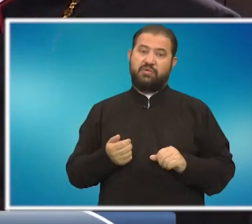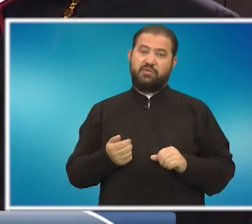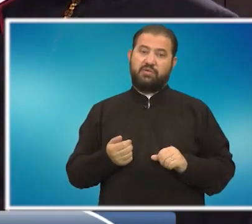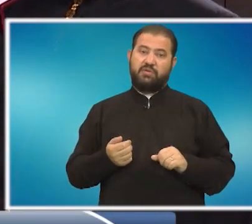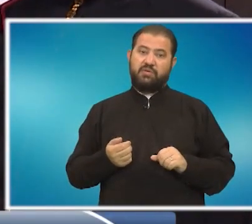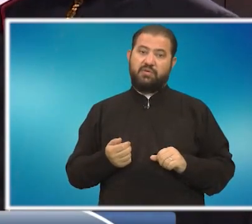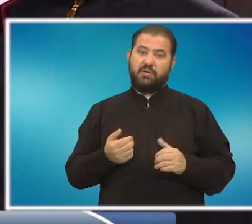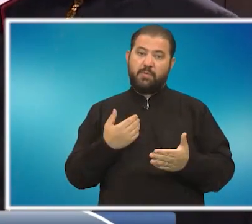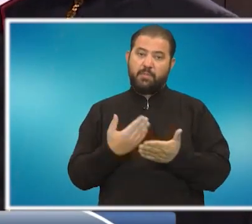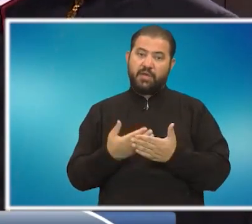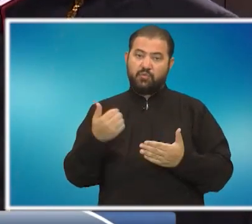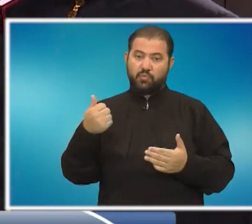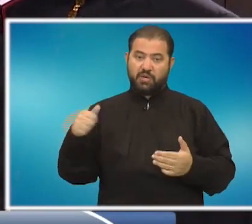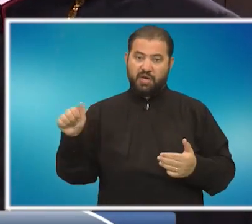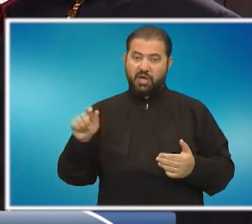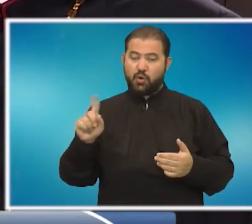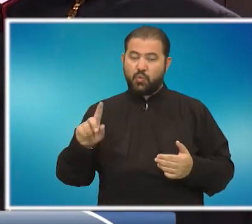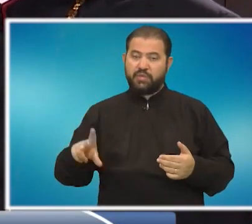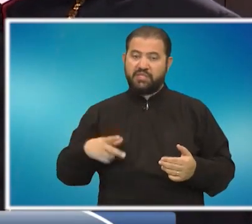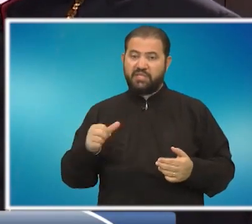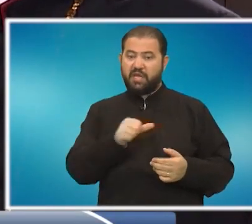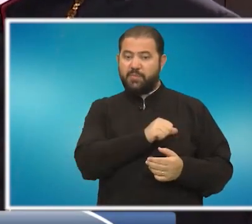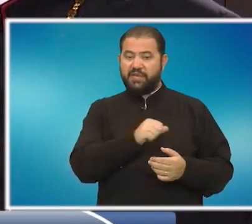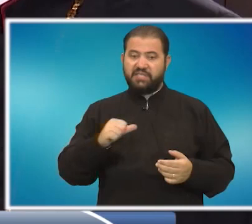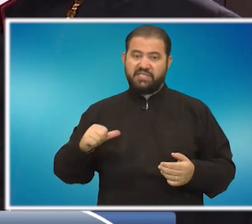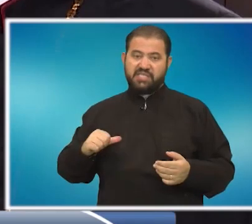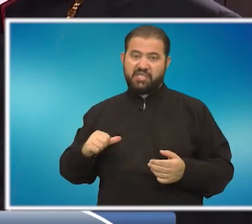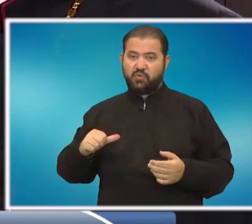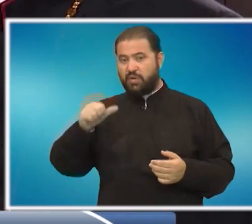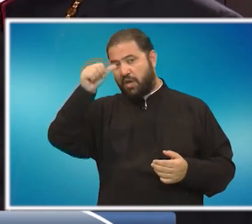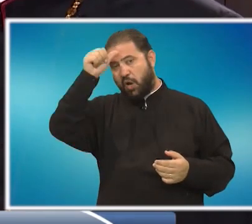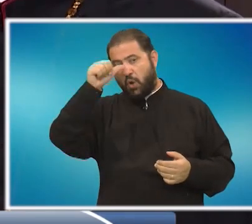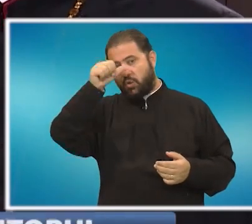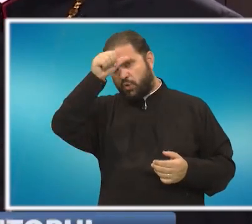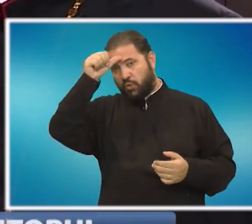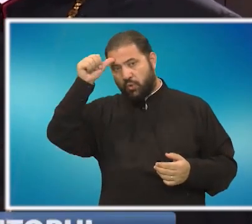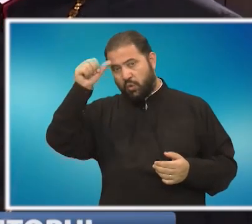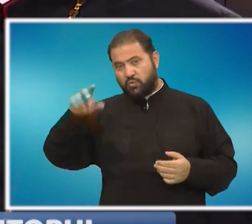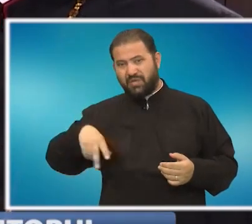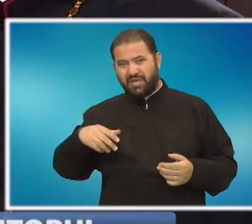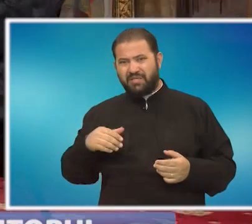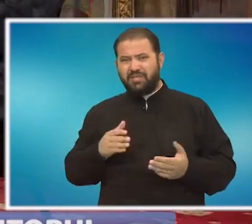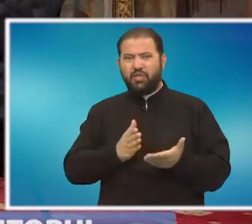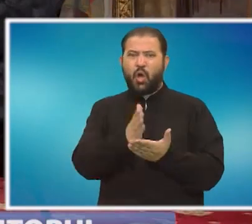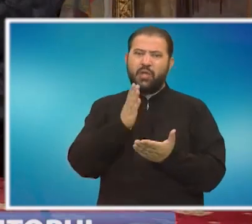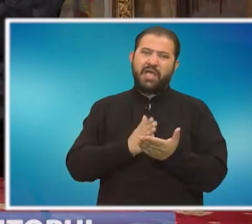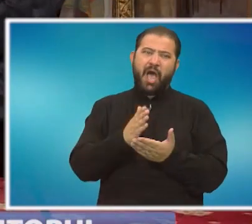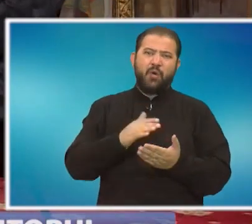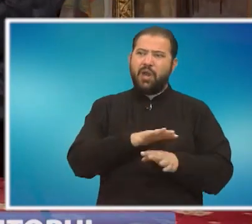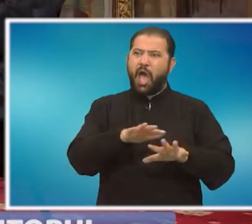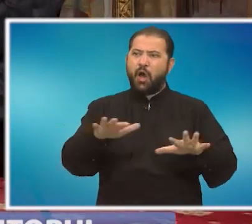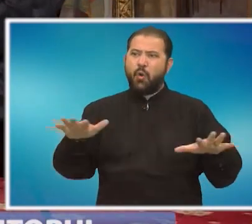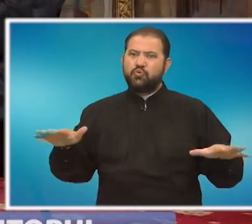de aceea reacția este pe măsură, pentru că nu este singur. Ortodoxul este în